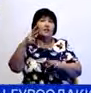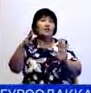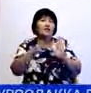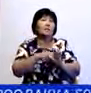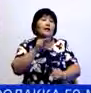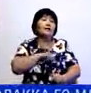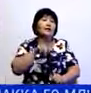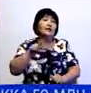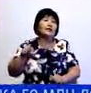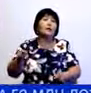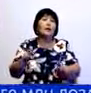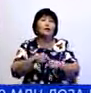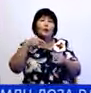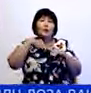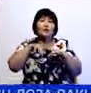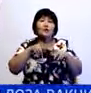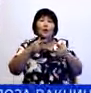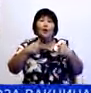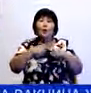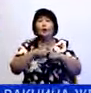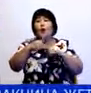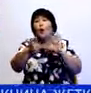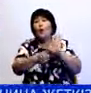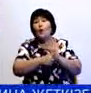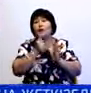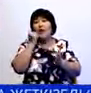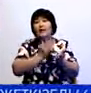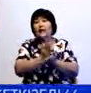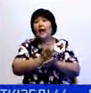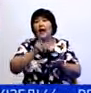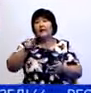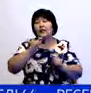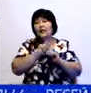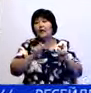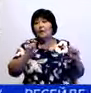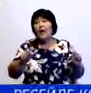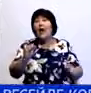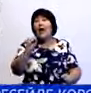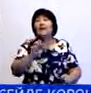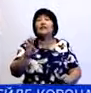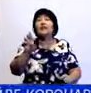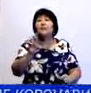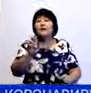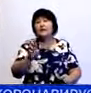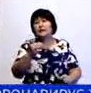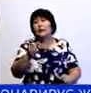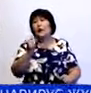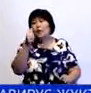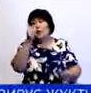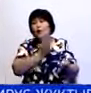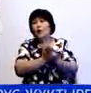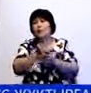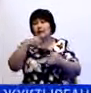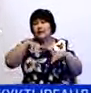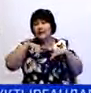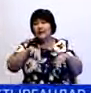28 қызметкер, сондай-ақ ішкі істер органдарының 16 ардагері марапатталды. Асылбек Бексейітов 11 жылдан аса ішкі істер